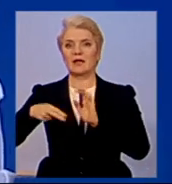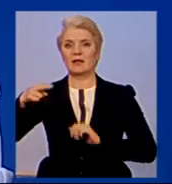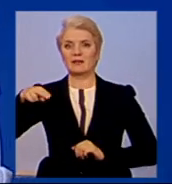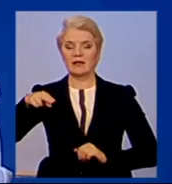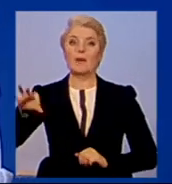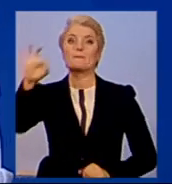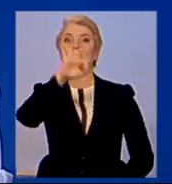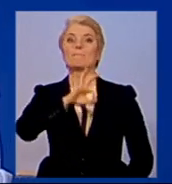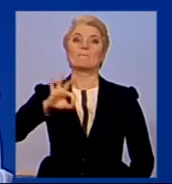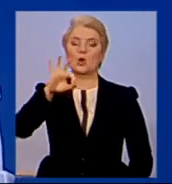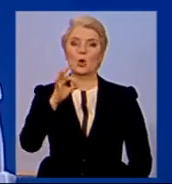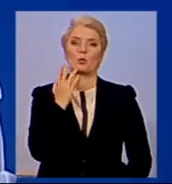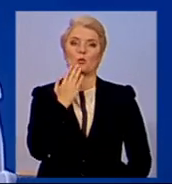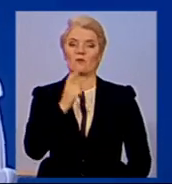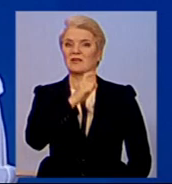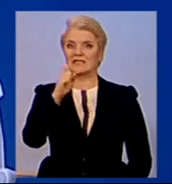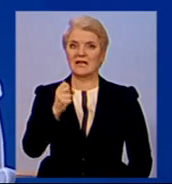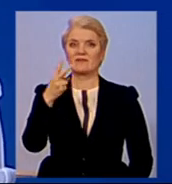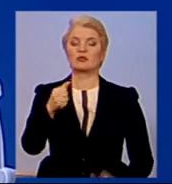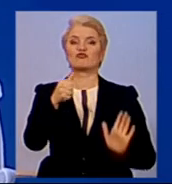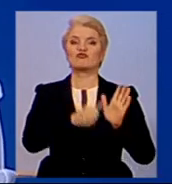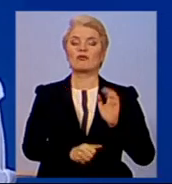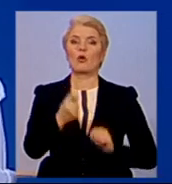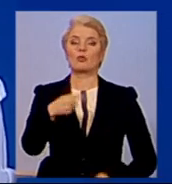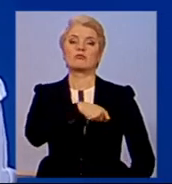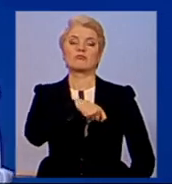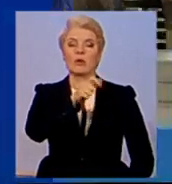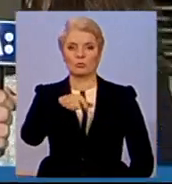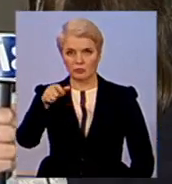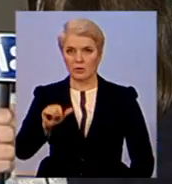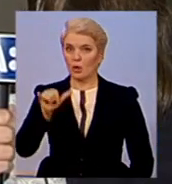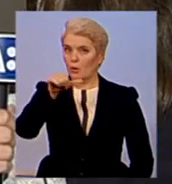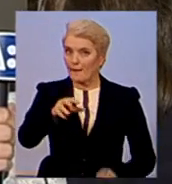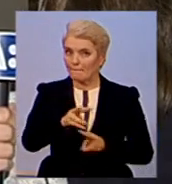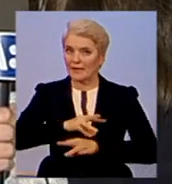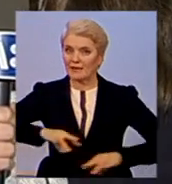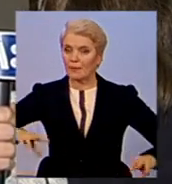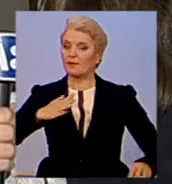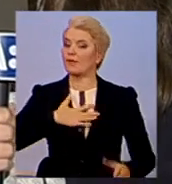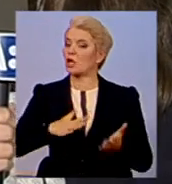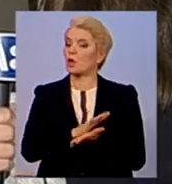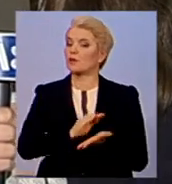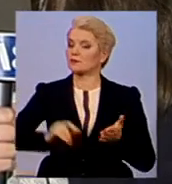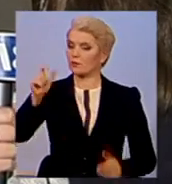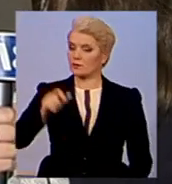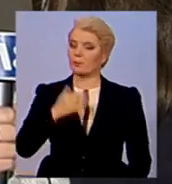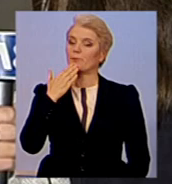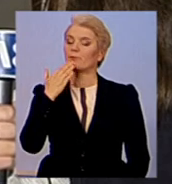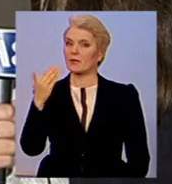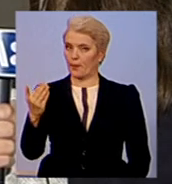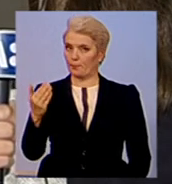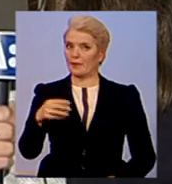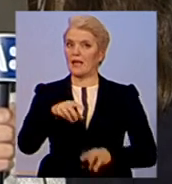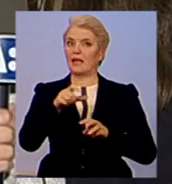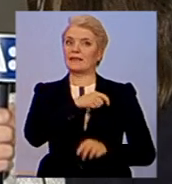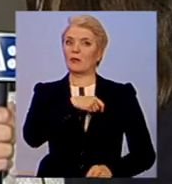проголосував 261 народний депутат. У парламенті працює наша кореспондентка Юлія Конішевська. Юлія, депутати розглядали